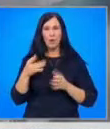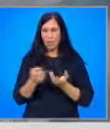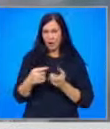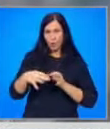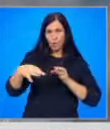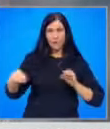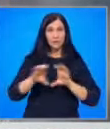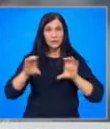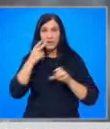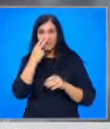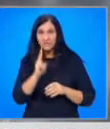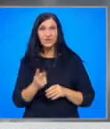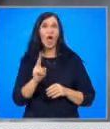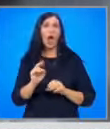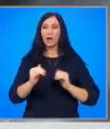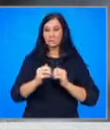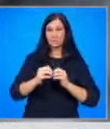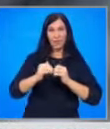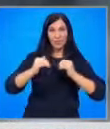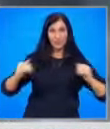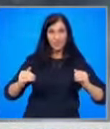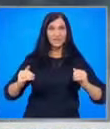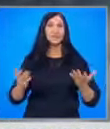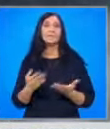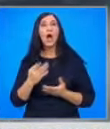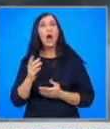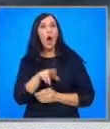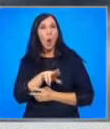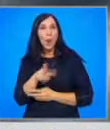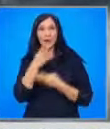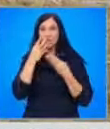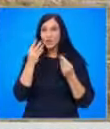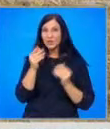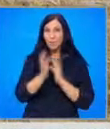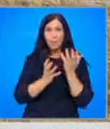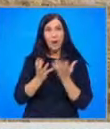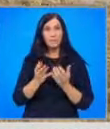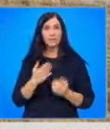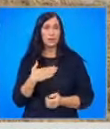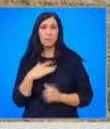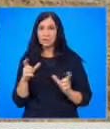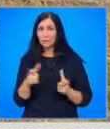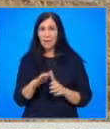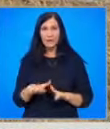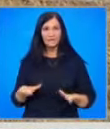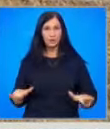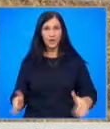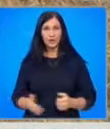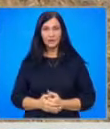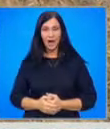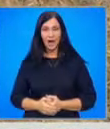се разцепва на две, а колегата му изчезва в пламъците. Семейство има, деца има.